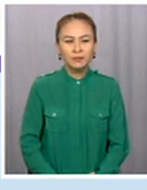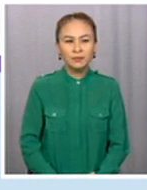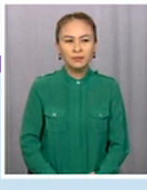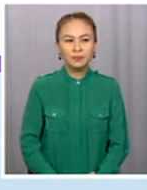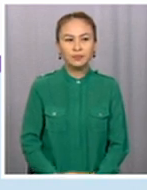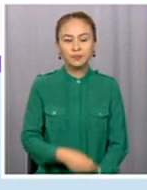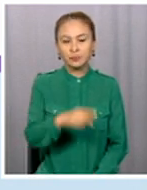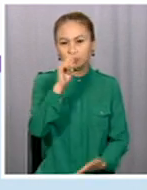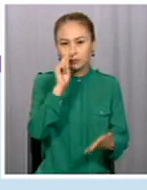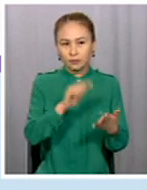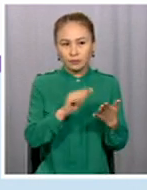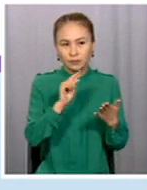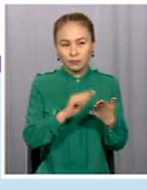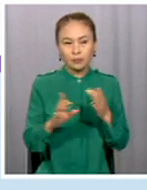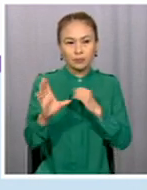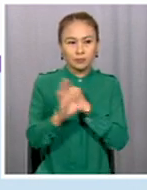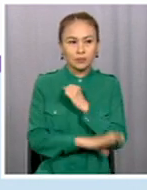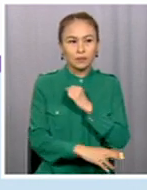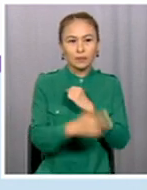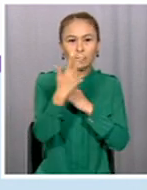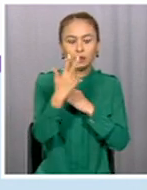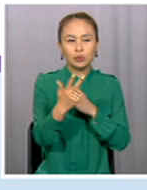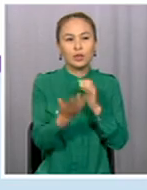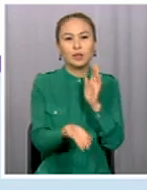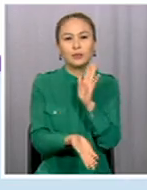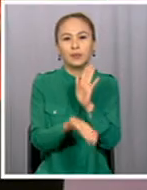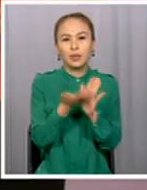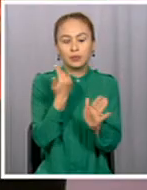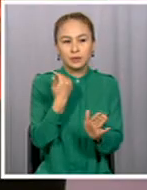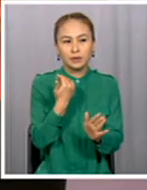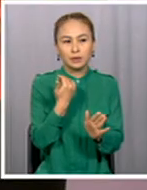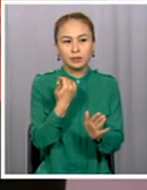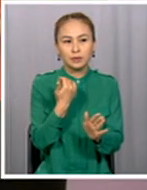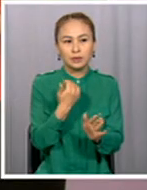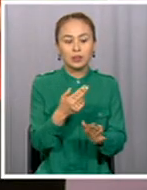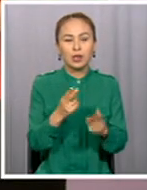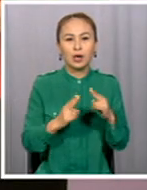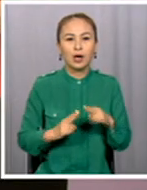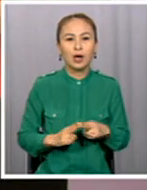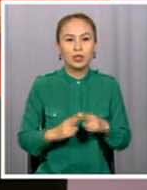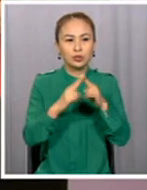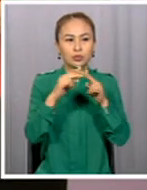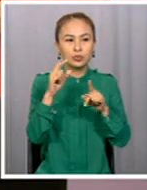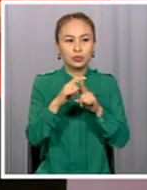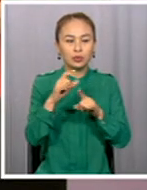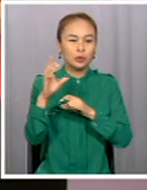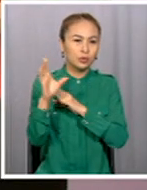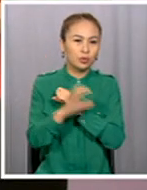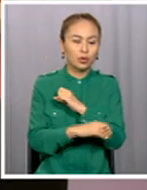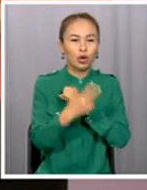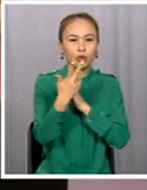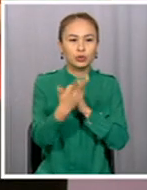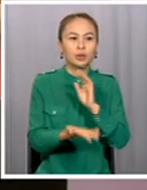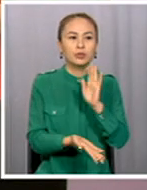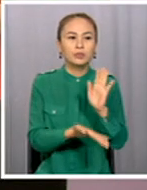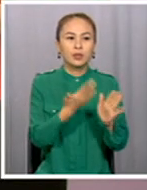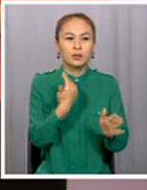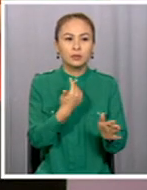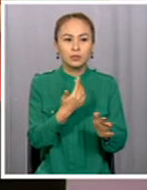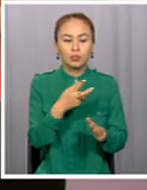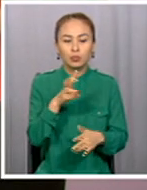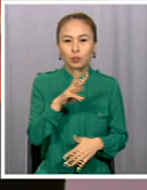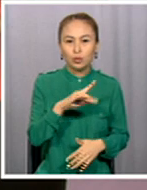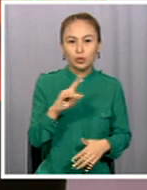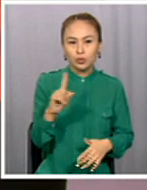Қораз сөзіндегі соңғы үш әріпті алып тастаймыз. Ғарыш сөзіндегі соңғы үш әріпті аламыз. Ал